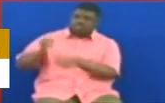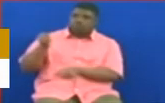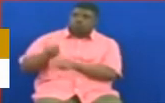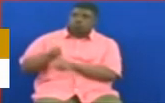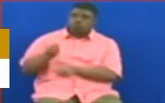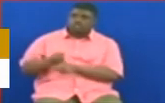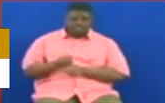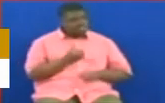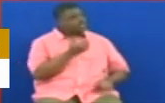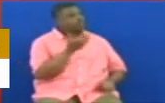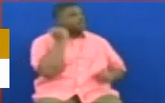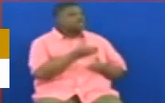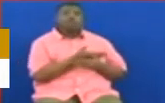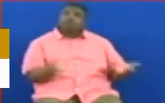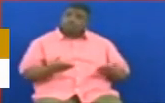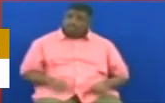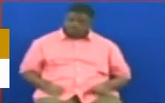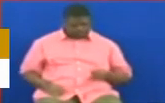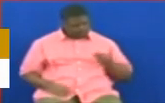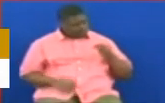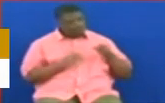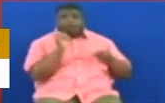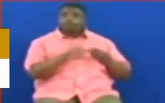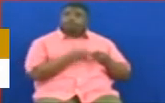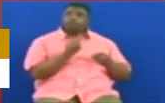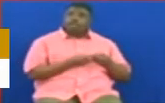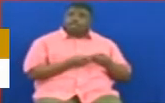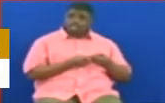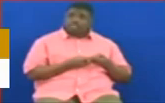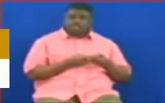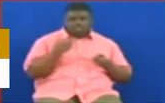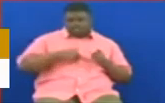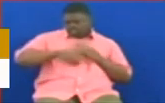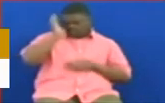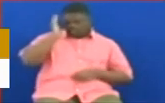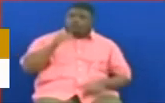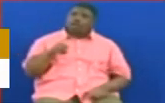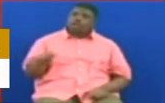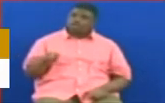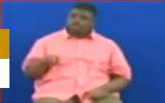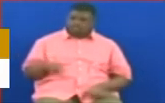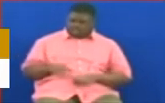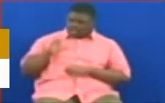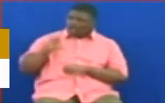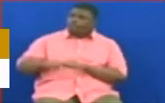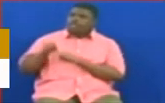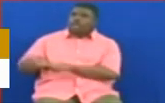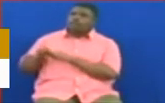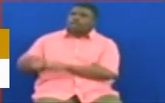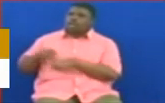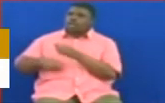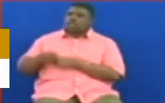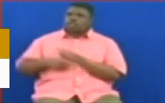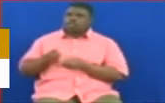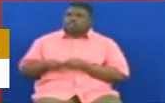Zamani hatukuwa na huo mwanya. Lakini la pili ni kwamba serikali hii itaendelea kukamata meli zote